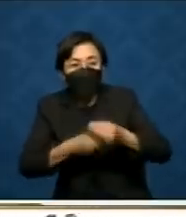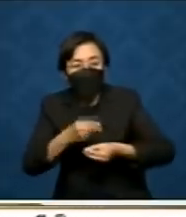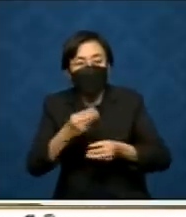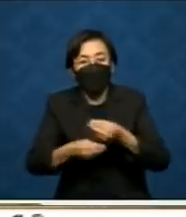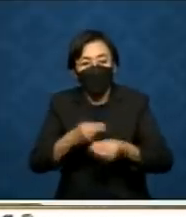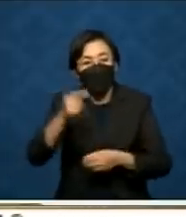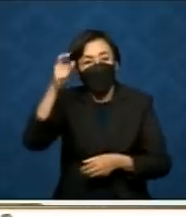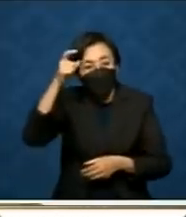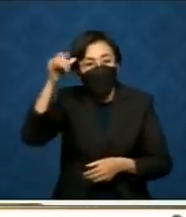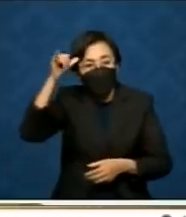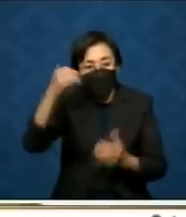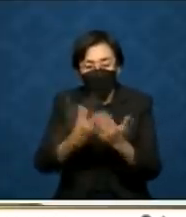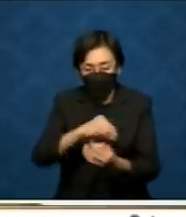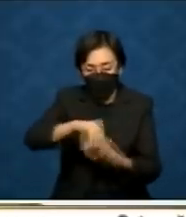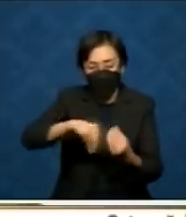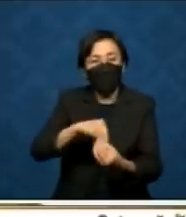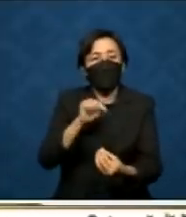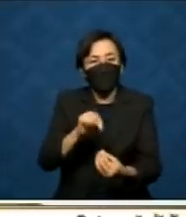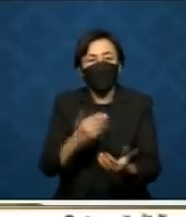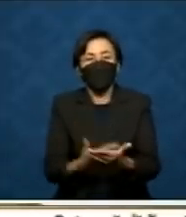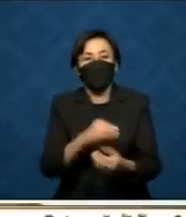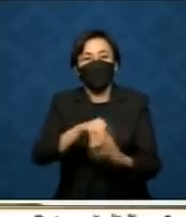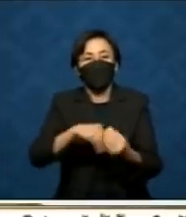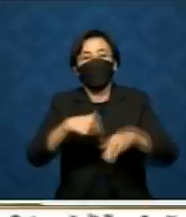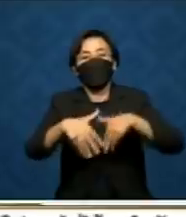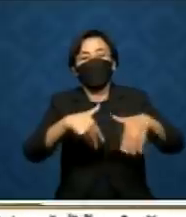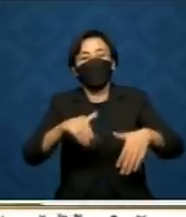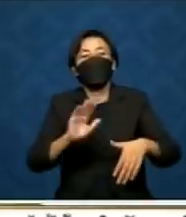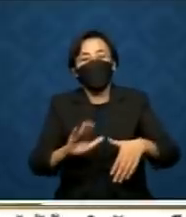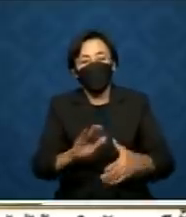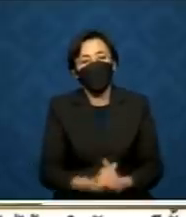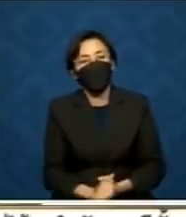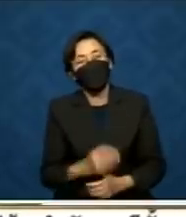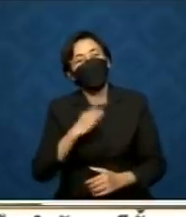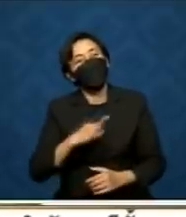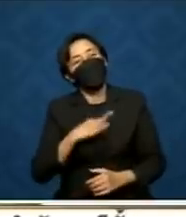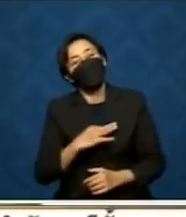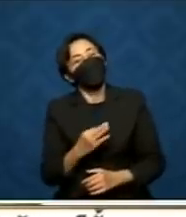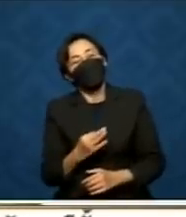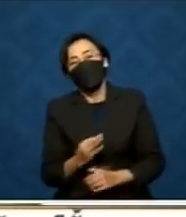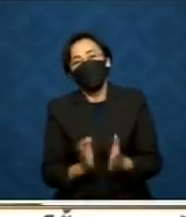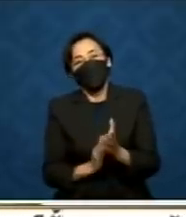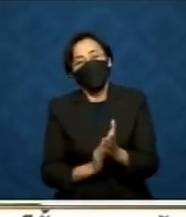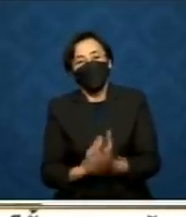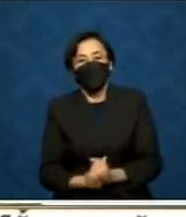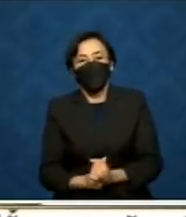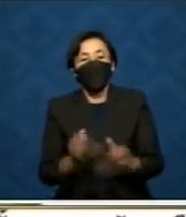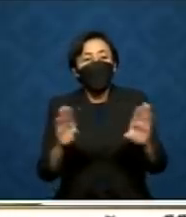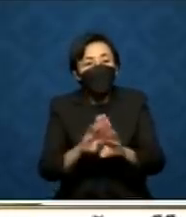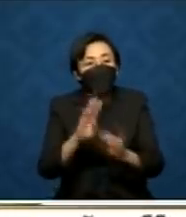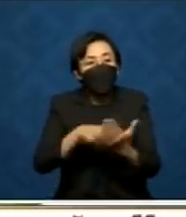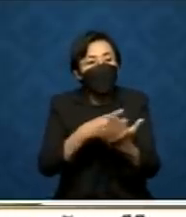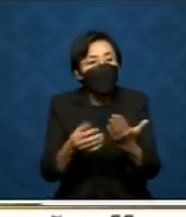นี้เงินสะพัดนี่คือตัวกันสร้างเงินสะพัดในท้องถิ่นยันน่าชื่นชมมากติดปั๊บไม่มีแผนรองรับ